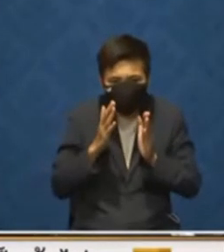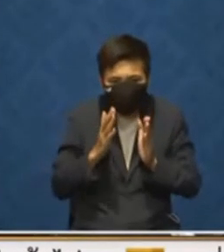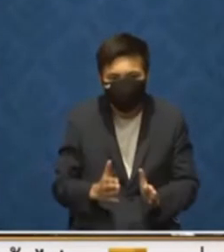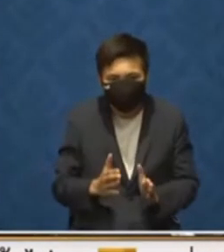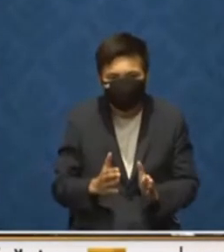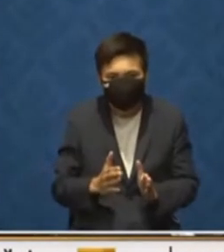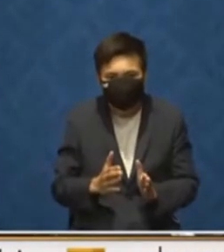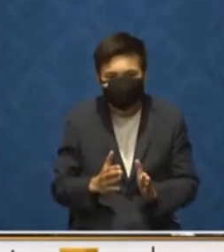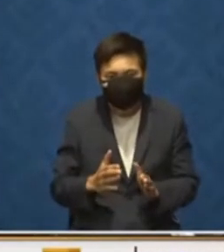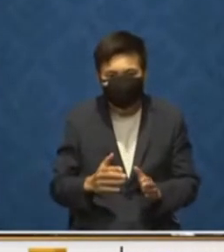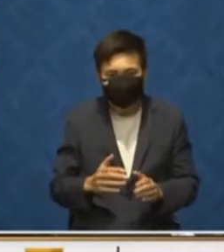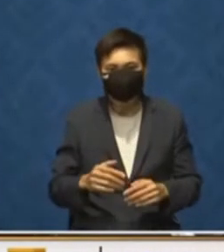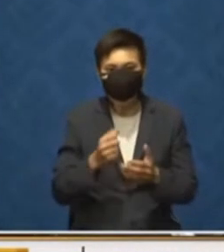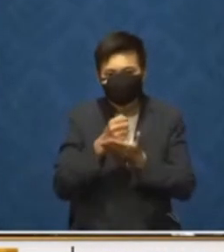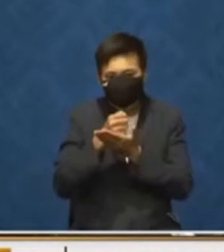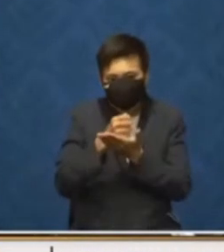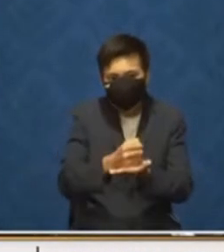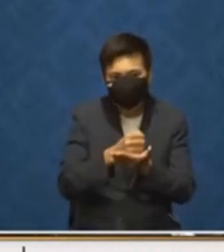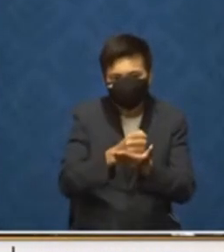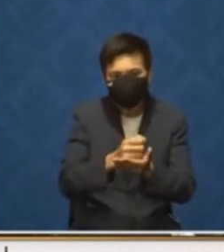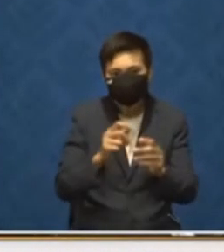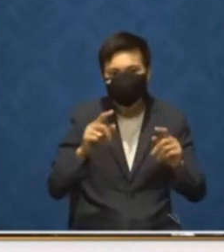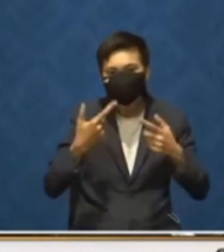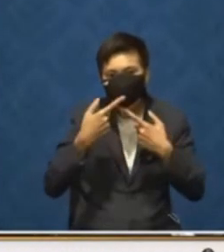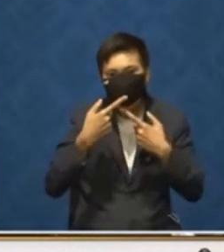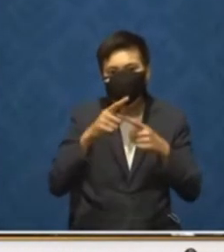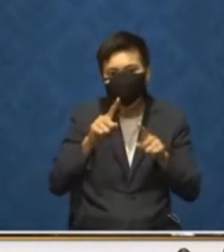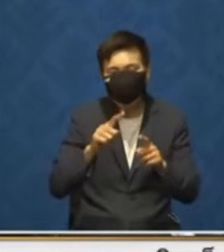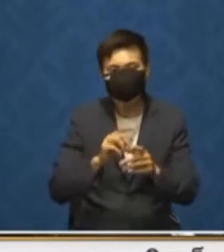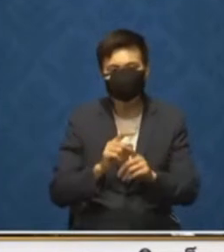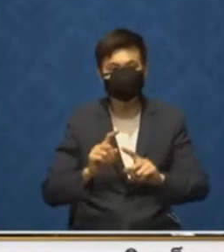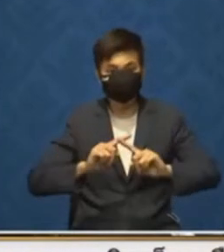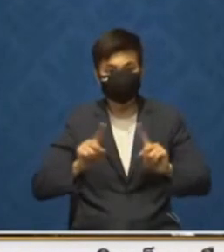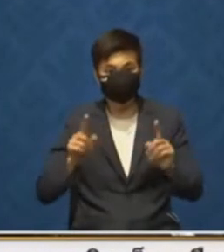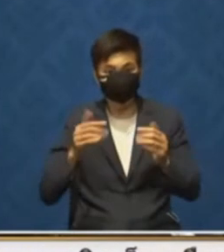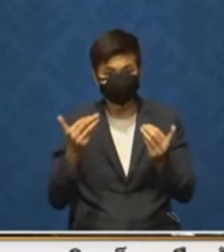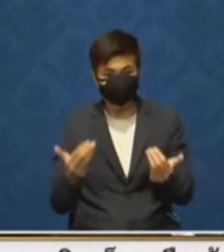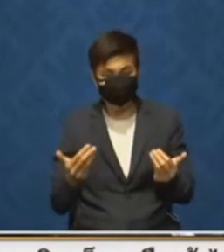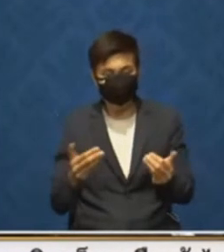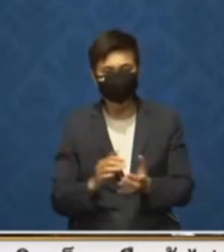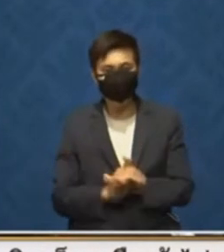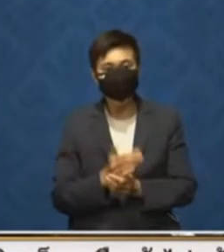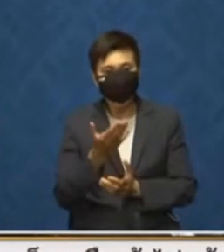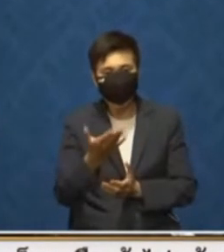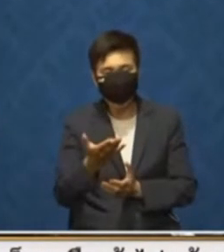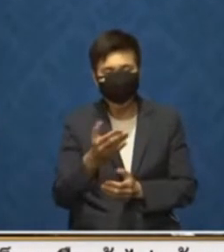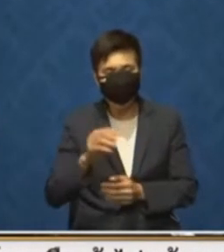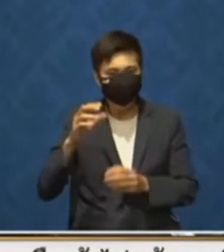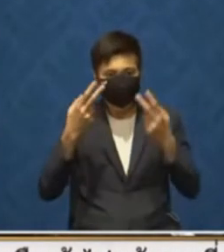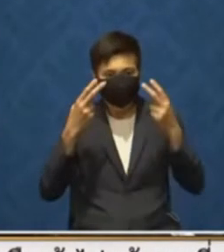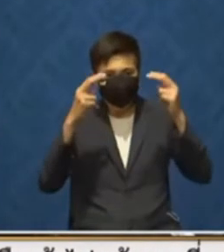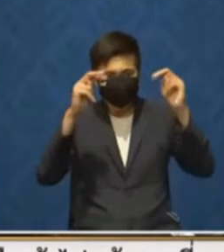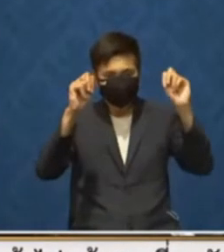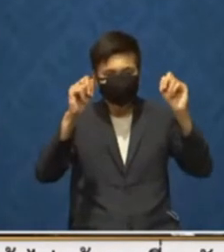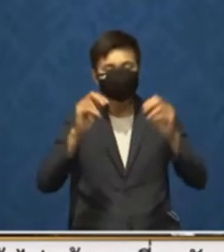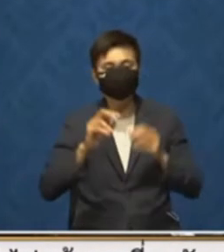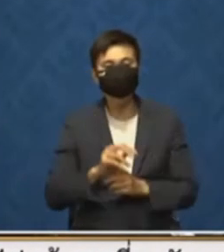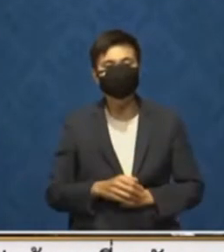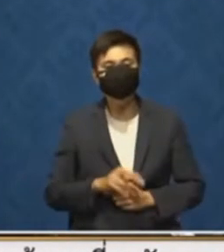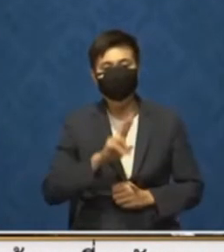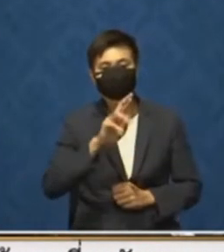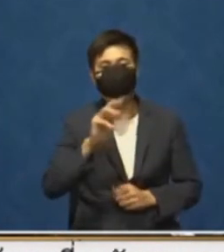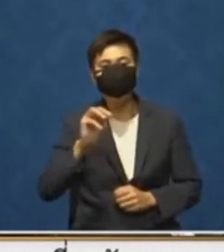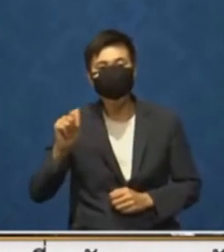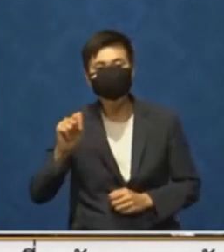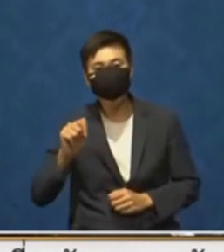รัฐมนตรีแต่ในเชิงการปัญหาราชการแผ่นดินท่านประธานครับท่านนายกรัฐมนตรีท่านรัฐมนตรีเพียงแค่เพิ่มเฉย